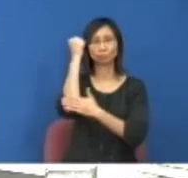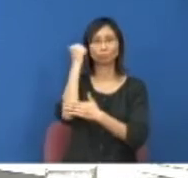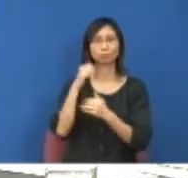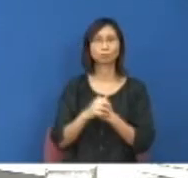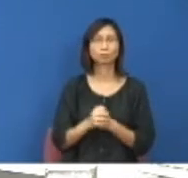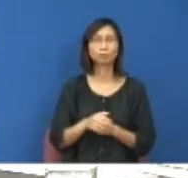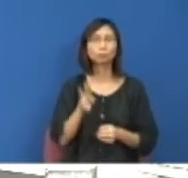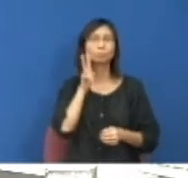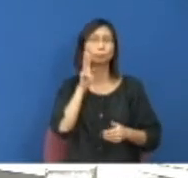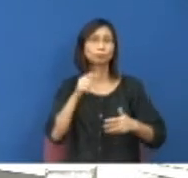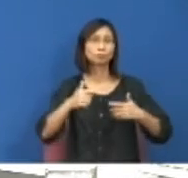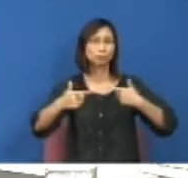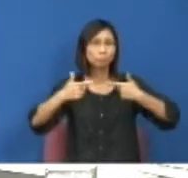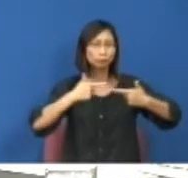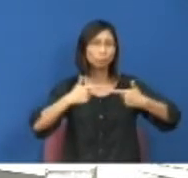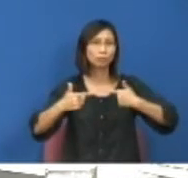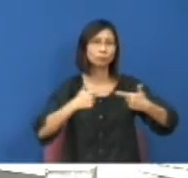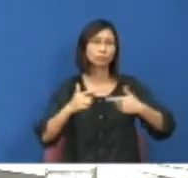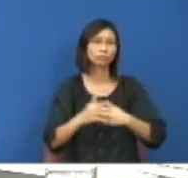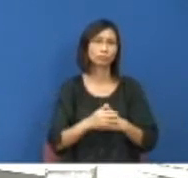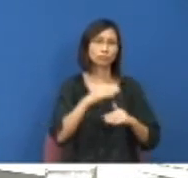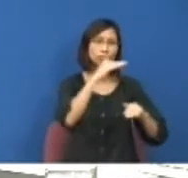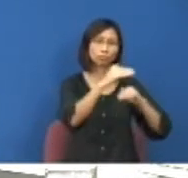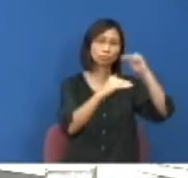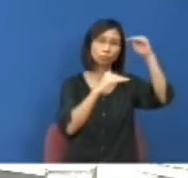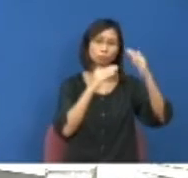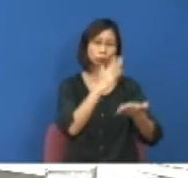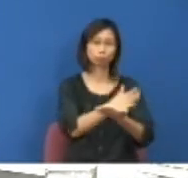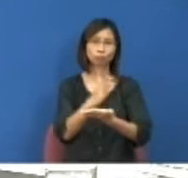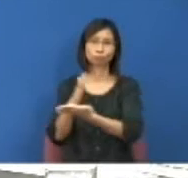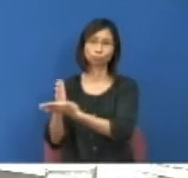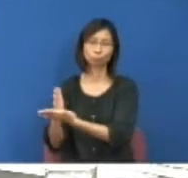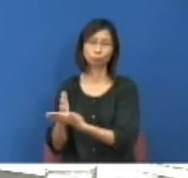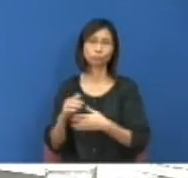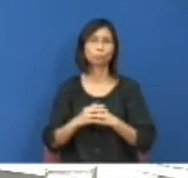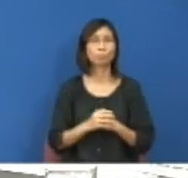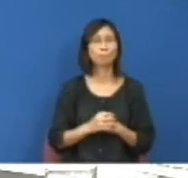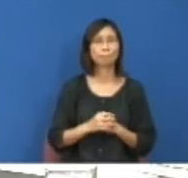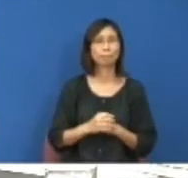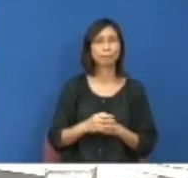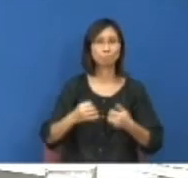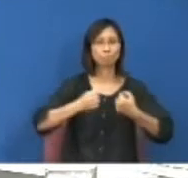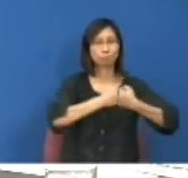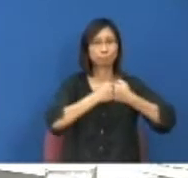矛盾，以至這些矛盾造成各個階級的動員、鬥